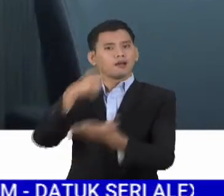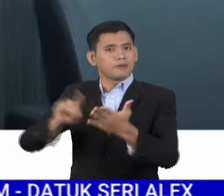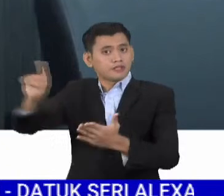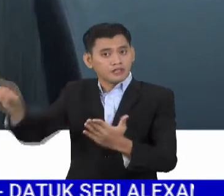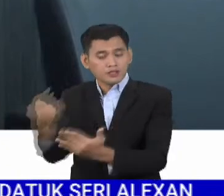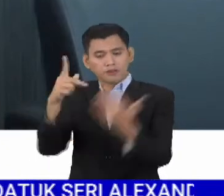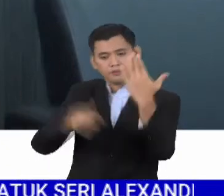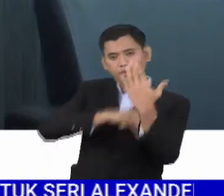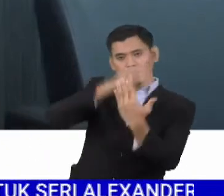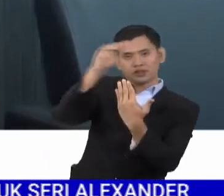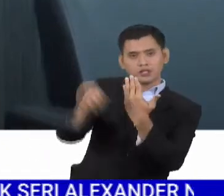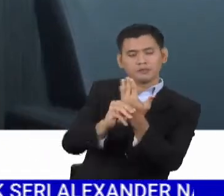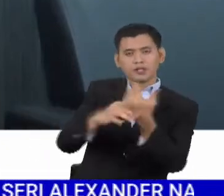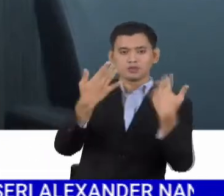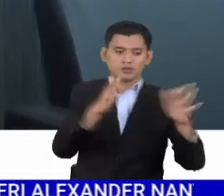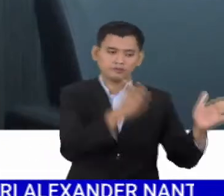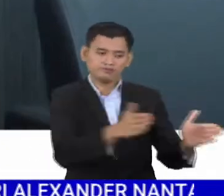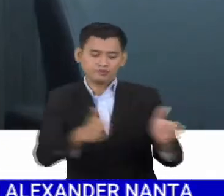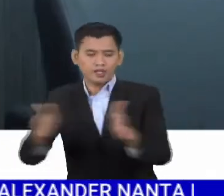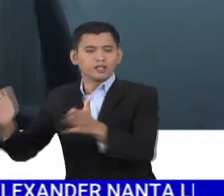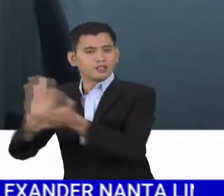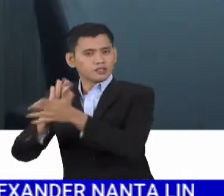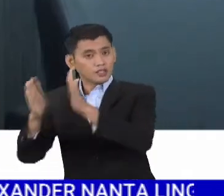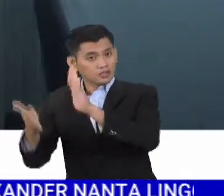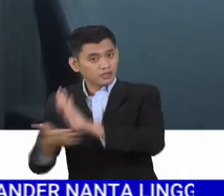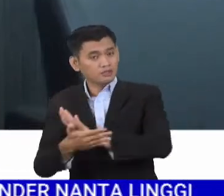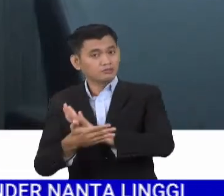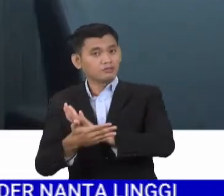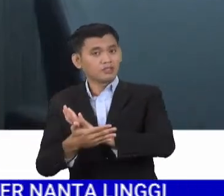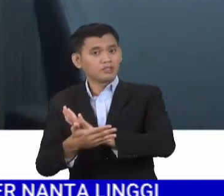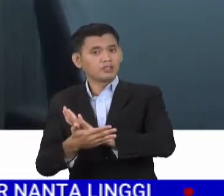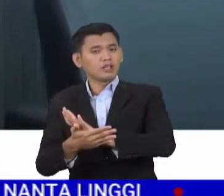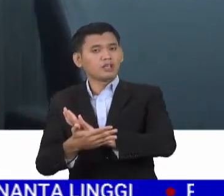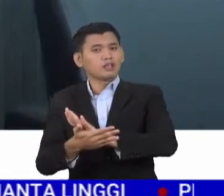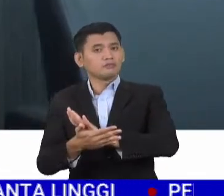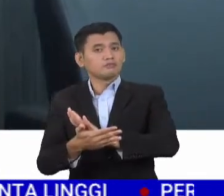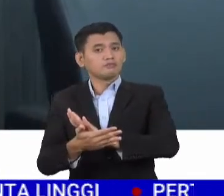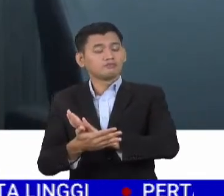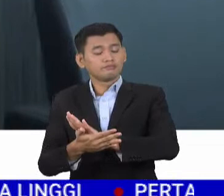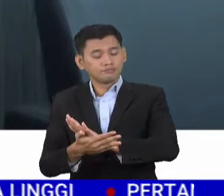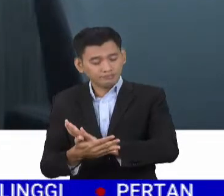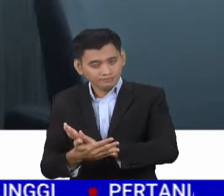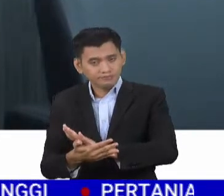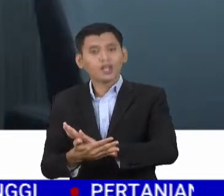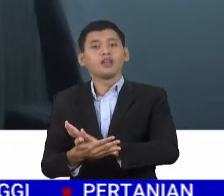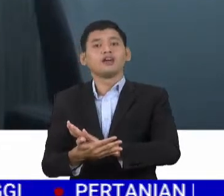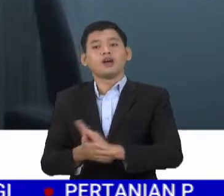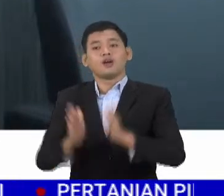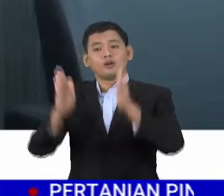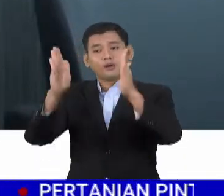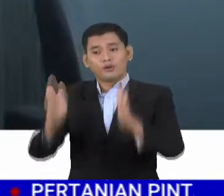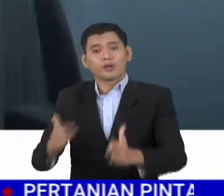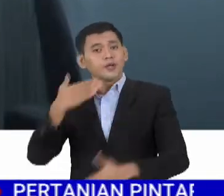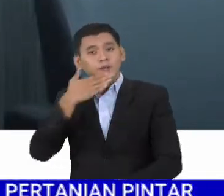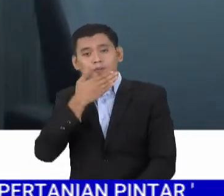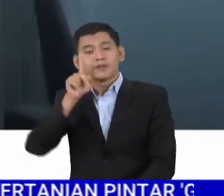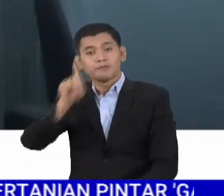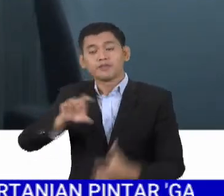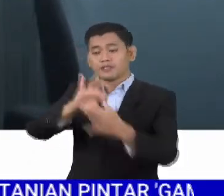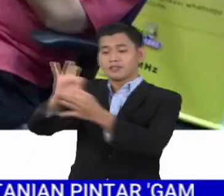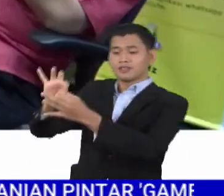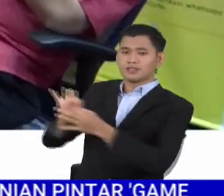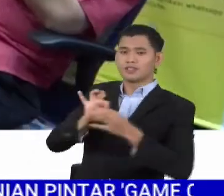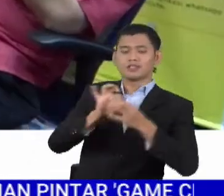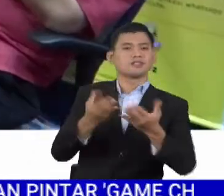saja program yang telah diatur kan jadi 6 mudah ini perlu kerjasama semua pihak